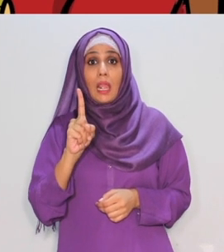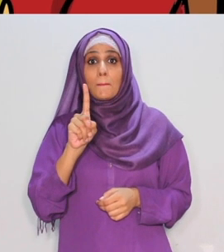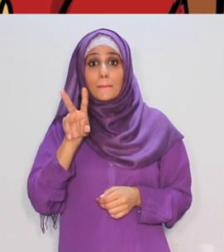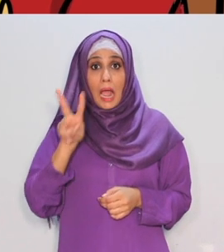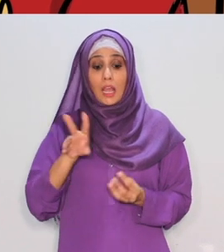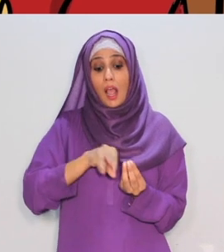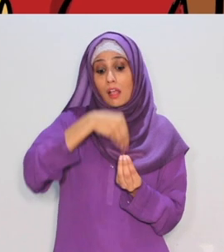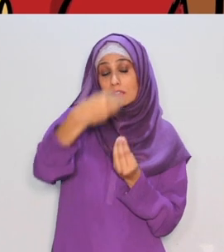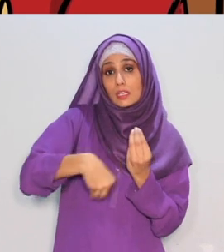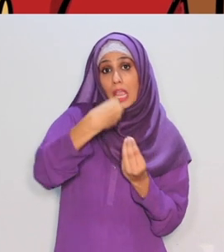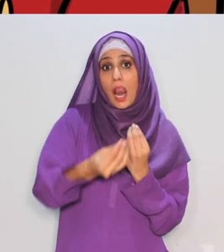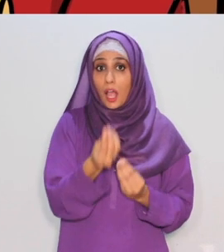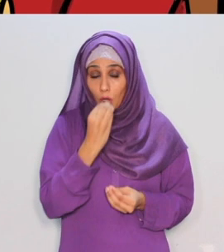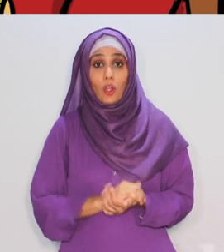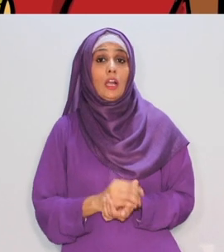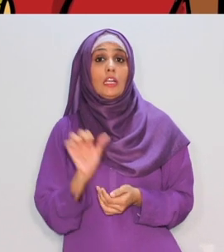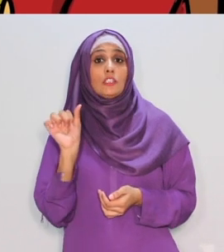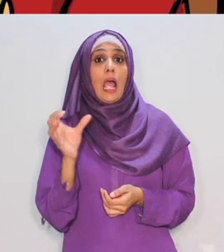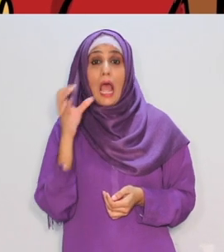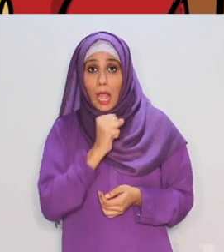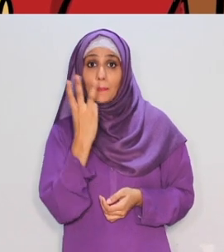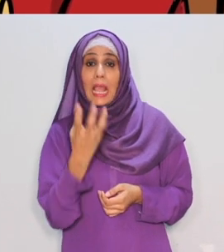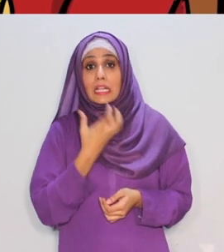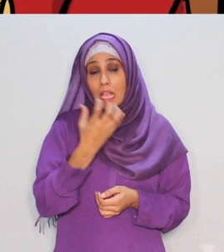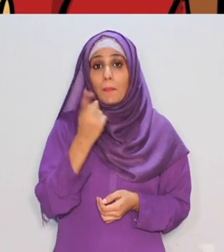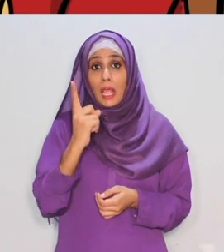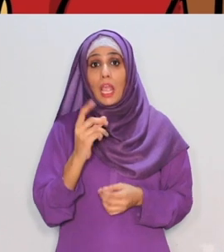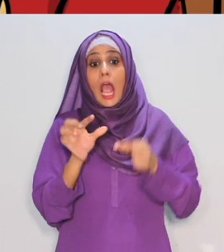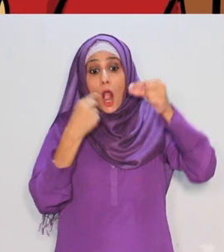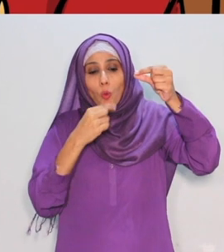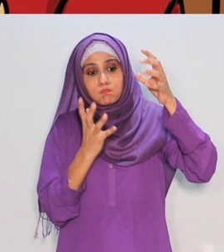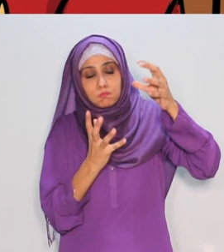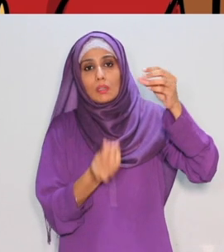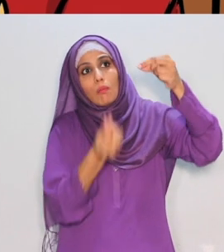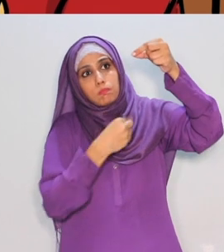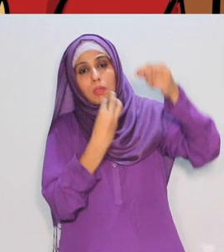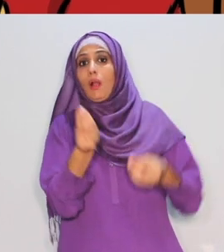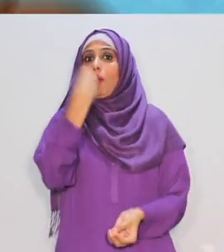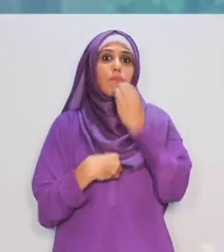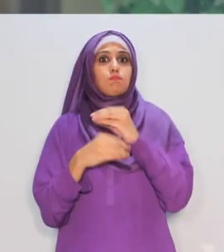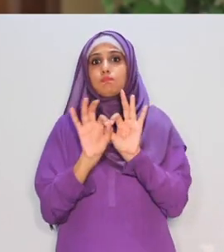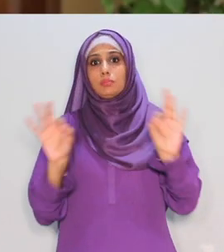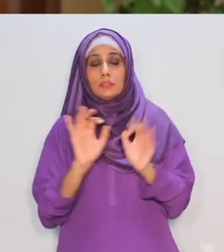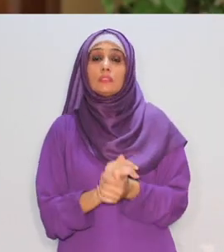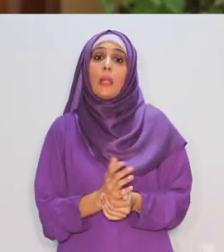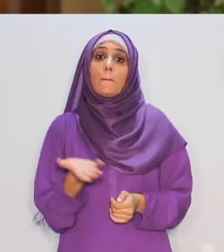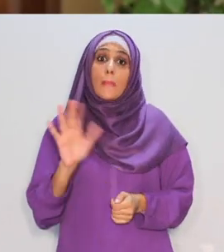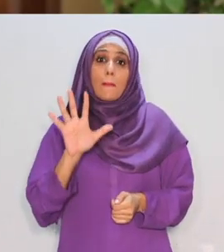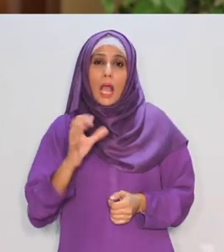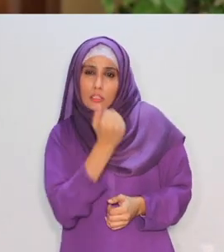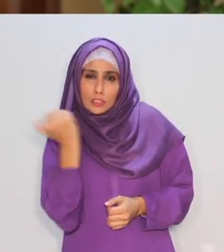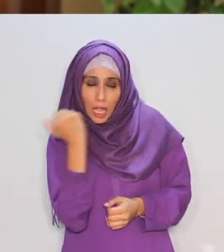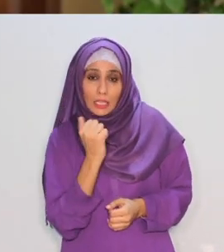केले, 6 आम, 3 सेब और एक बड़ा गुच्छा अंगूरों का खा गया। फिर उसे 5 गाजरें